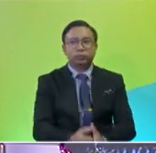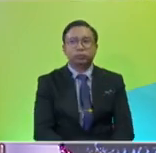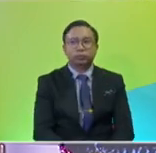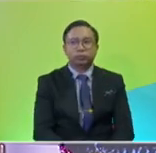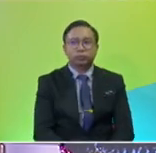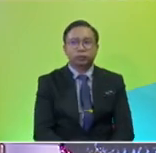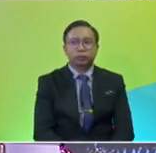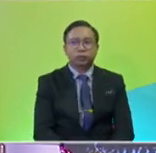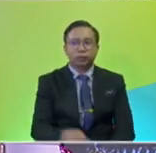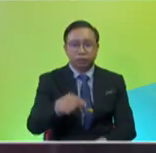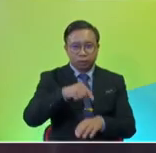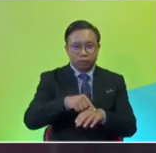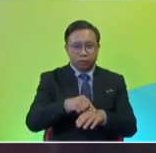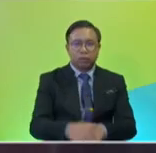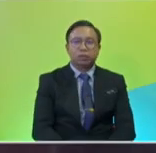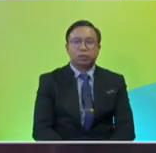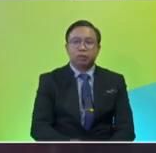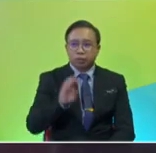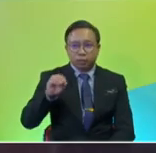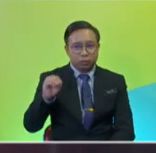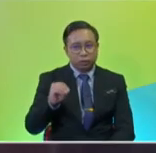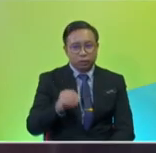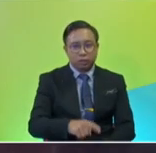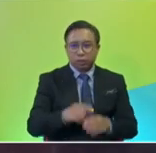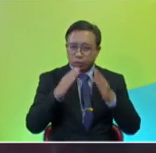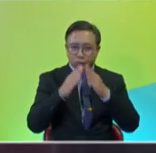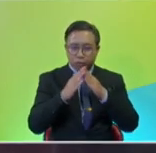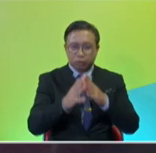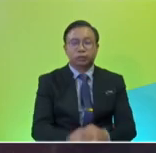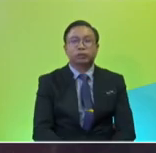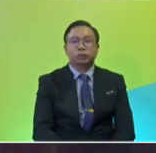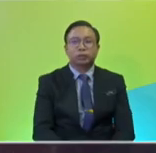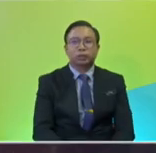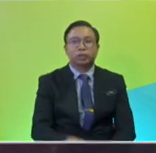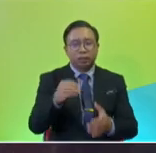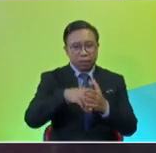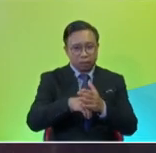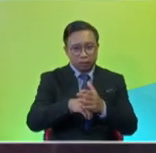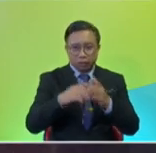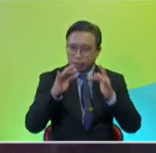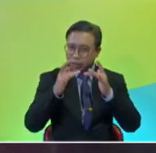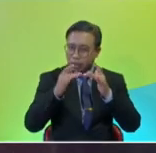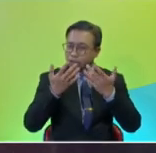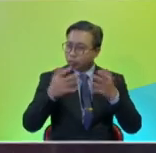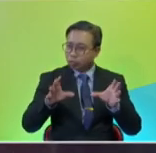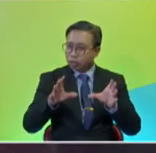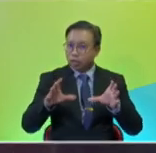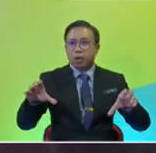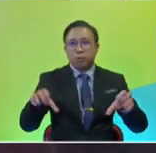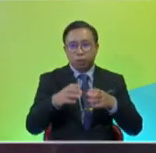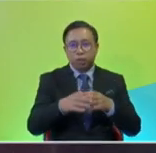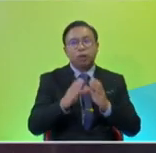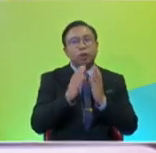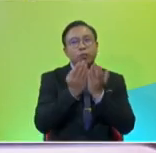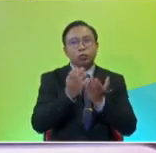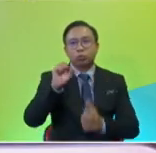Jadi di sini sebenarnya murid-murid di rumah yang di dalam talian telah pun menghasilkan